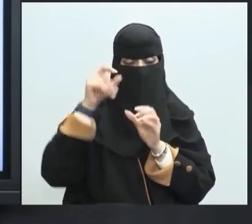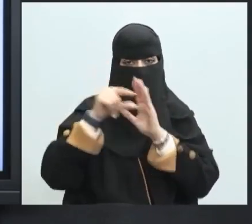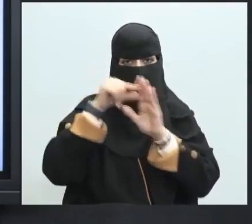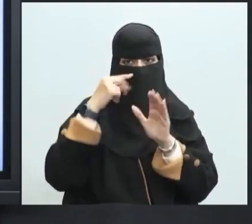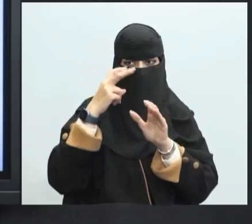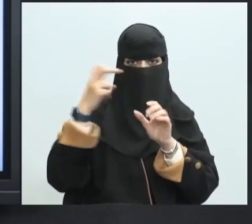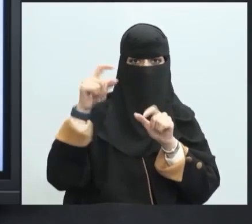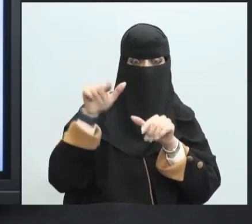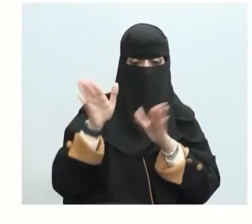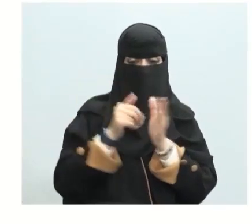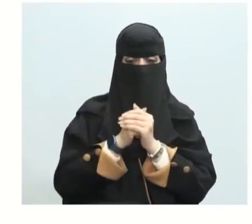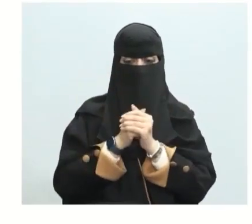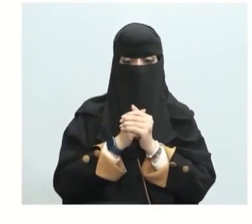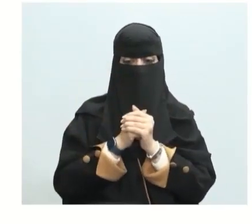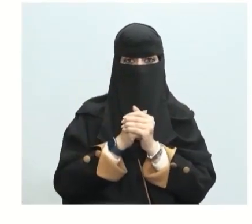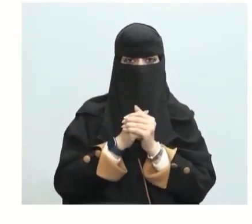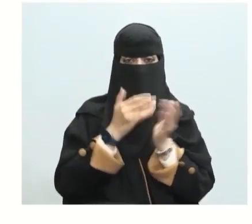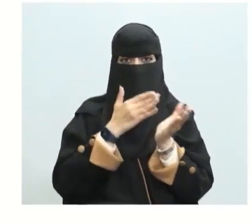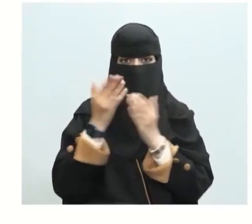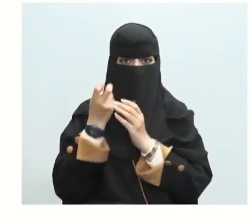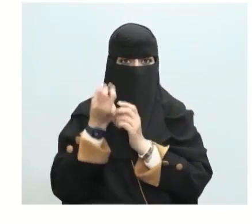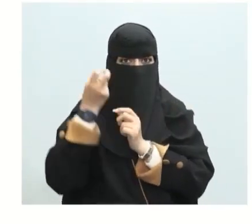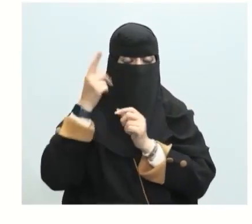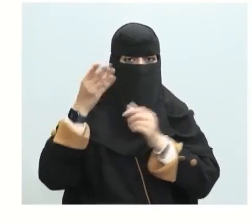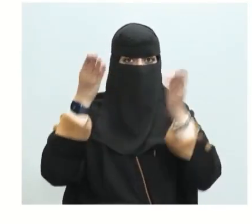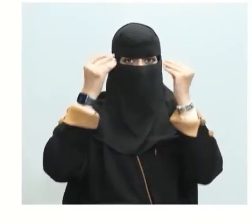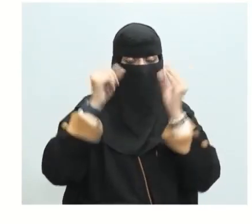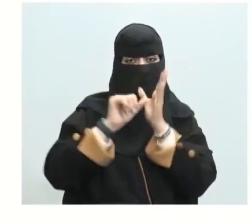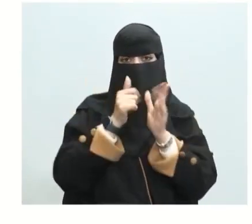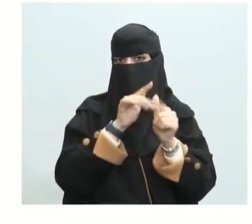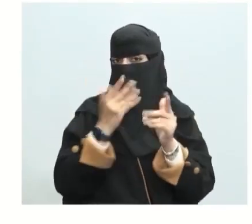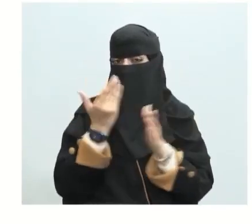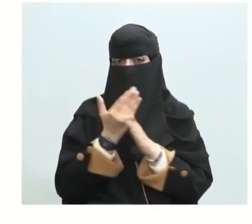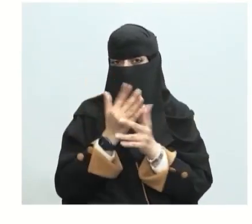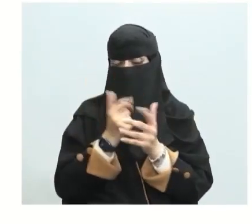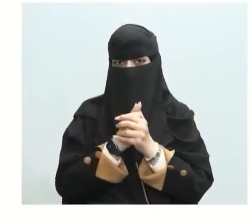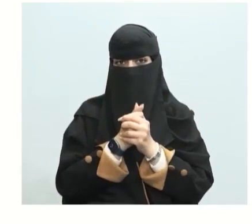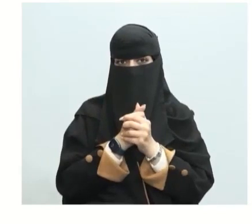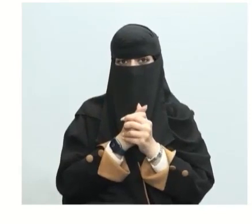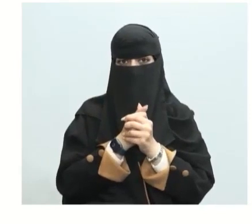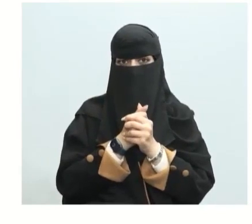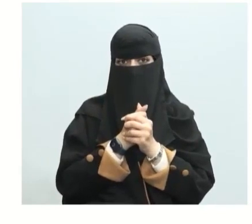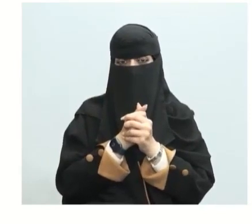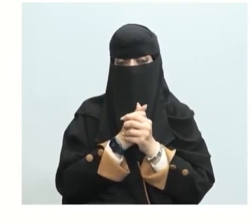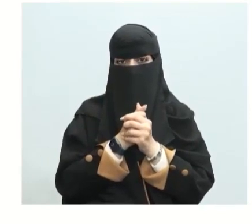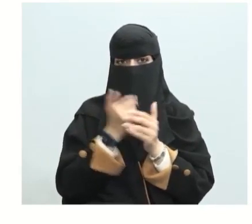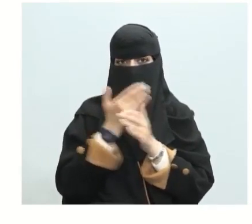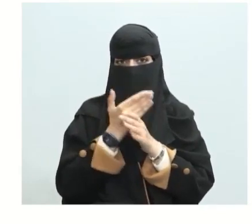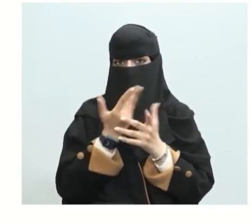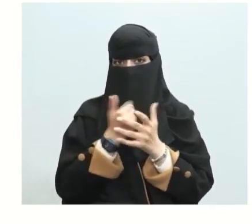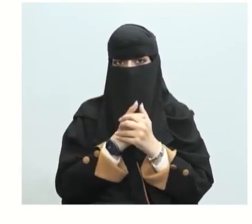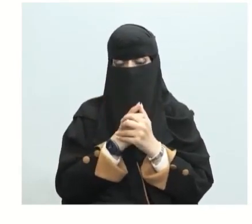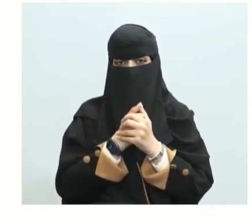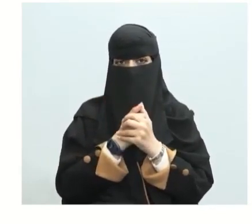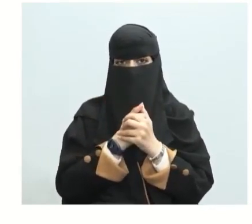جذاب للموضوع طيب في تقديم افكار ومعلومات جديده علل